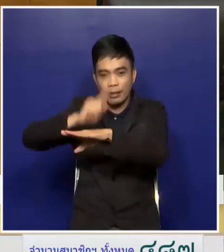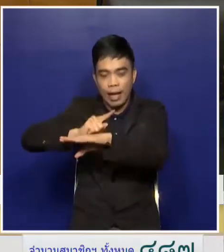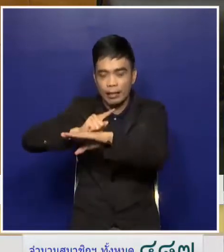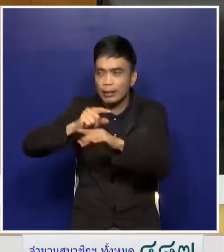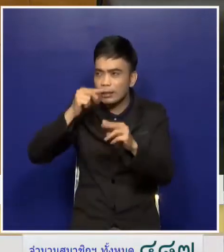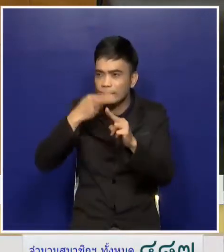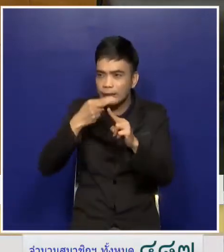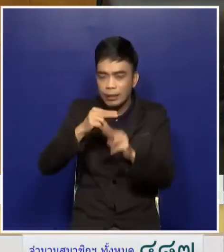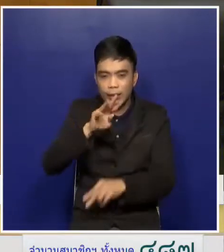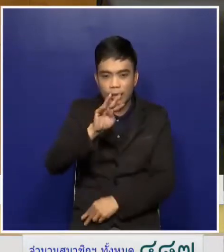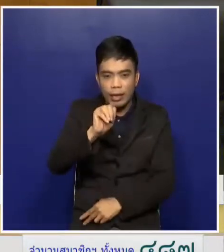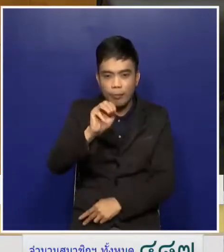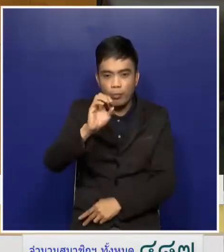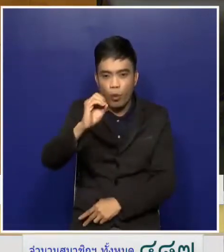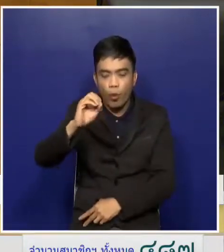U